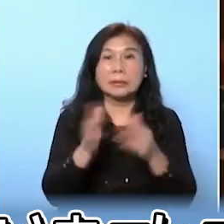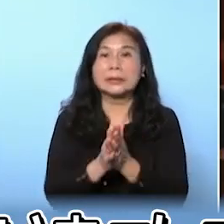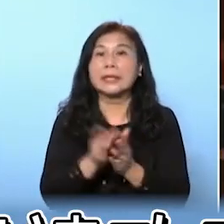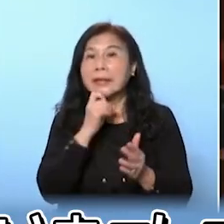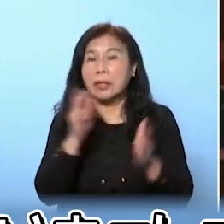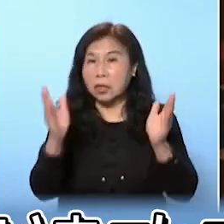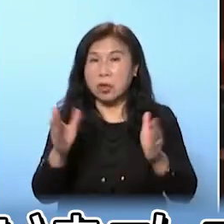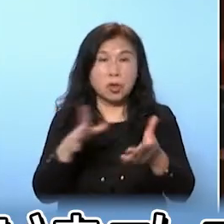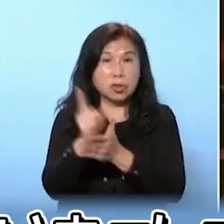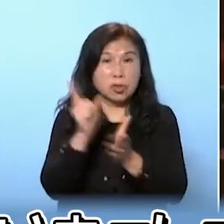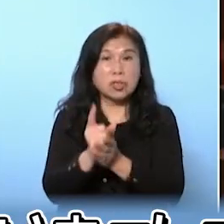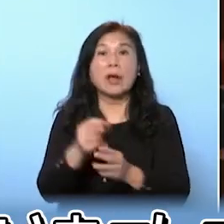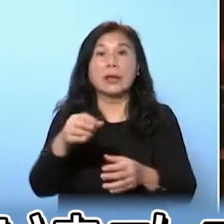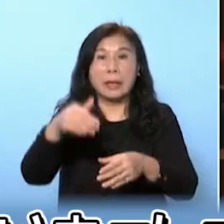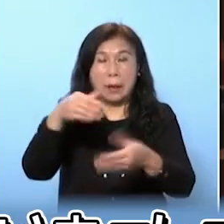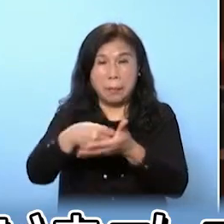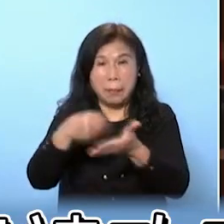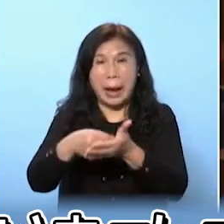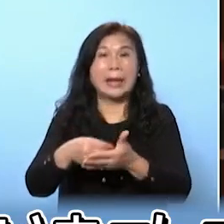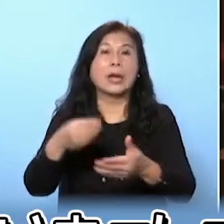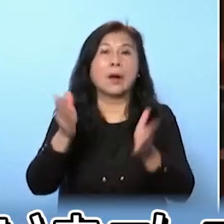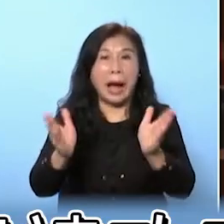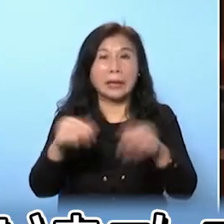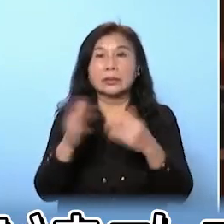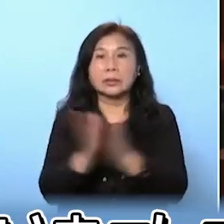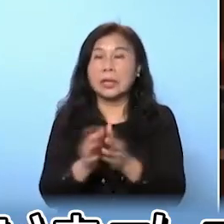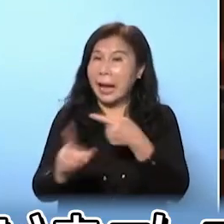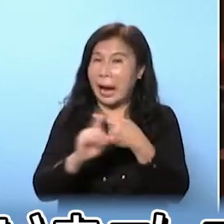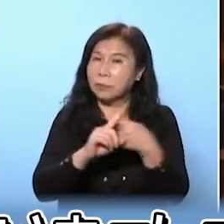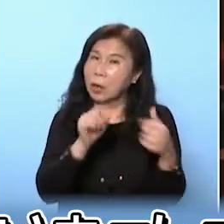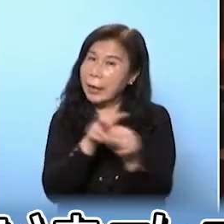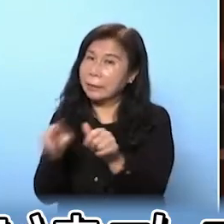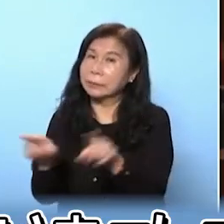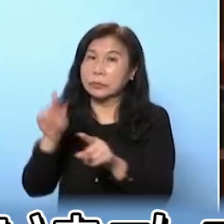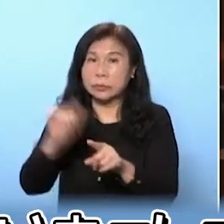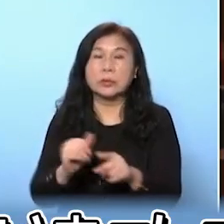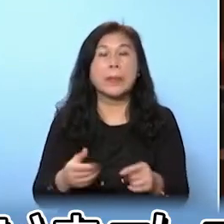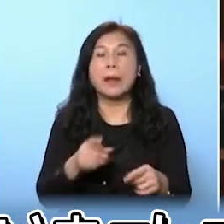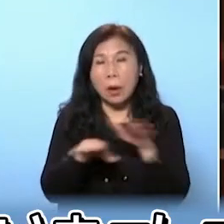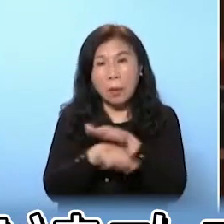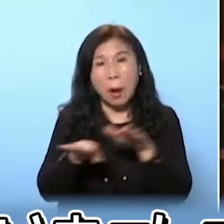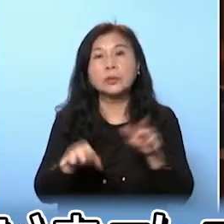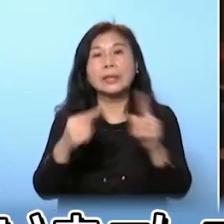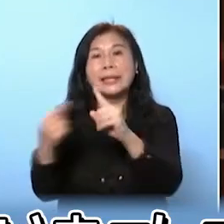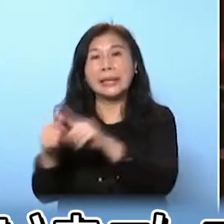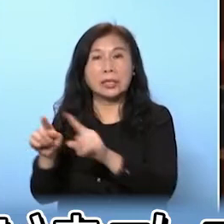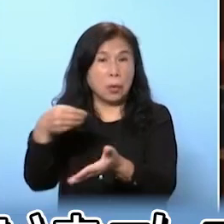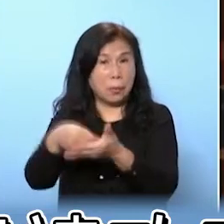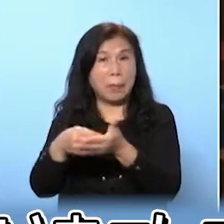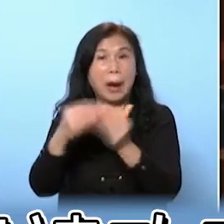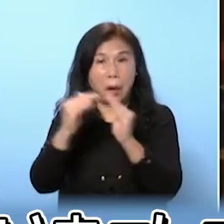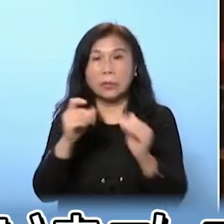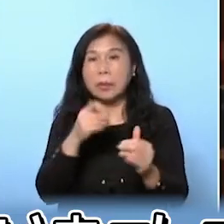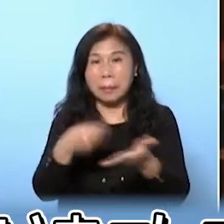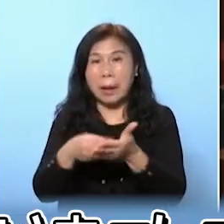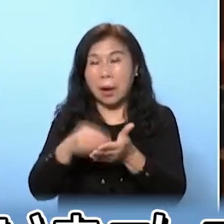僅限於專業投資者認購和買賣的限制，在風險可控的前提之下，容許一般投資者參與，提供更